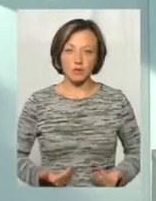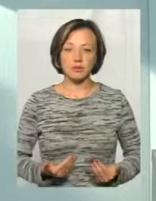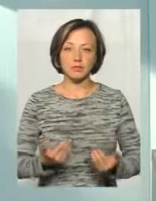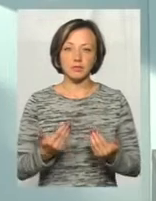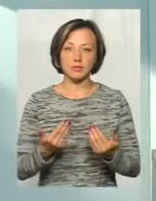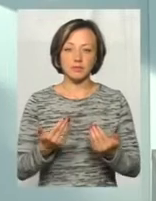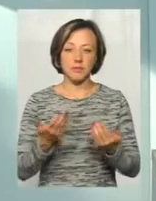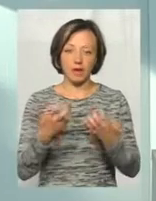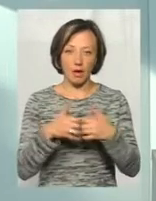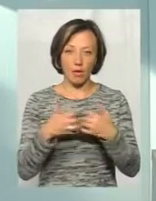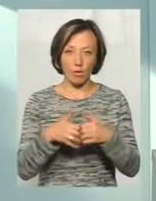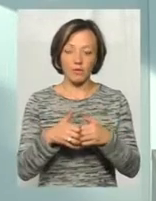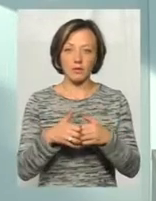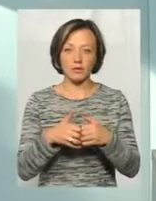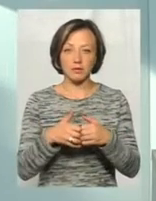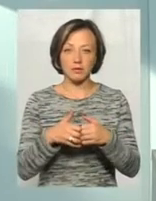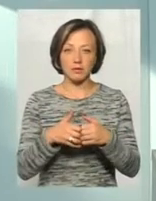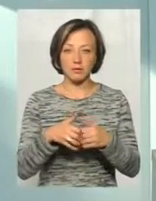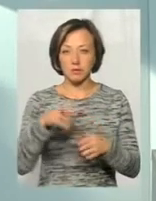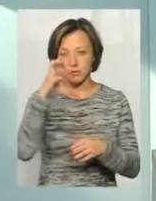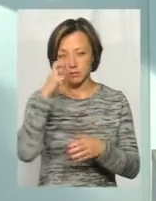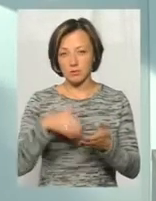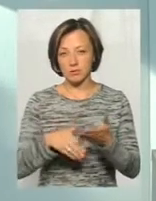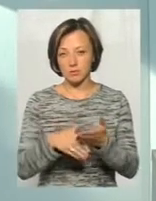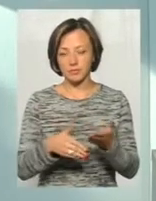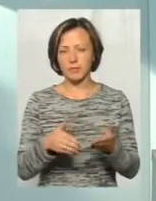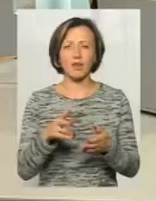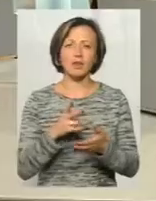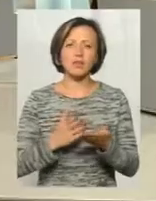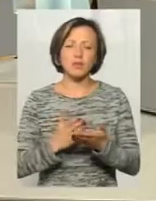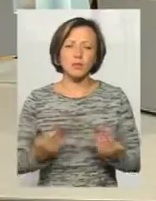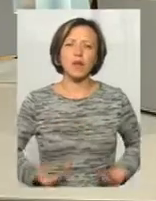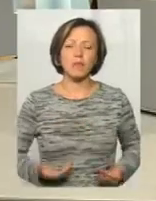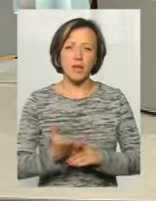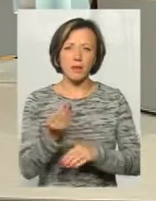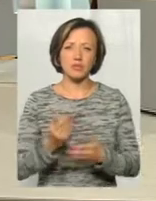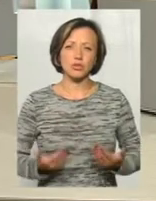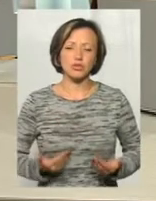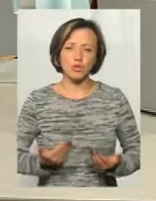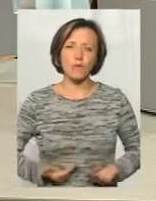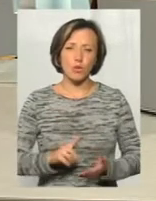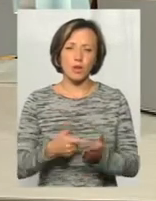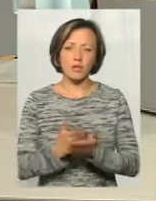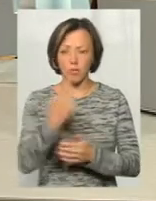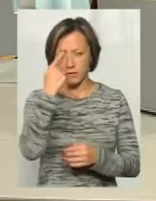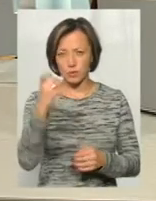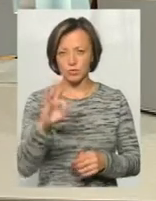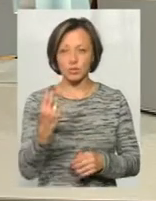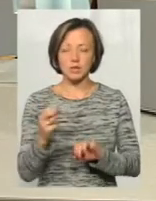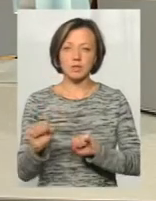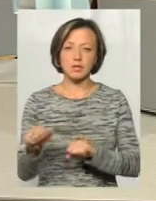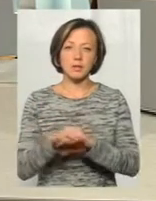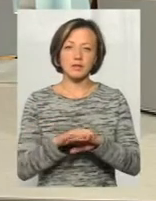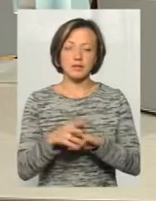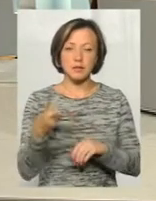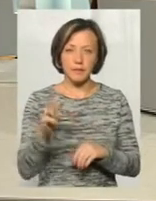принципі, нараховувалася, напевне, плата за житлово-комунальні послуги, то, відповідно, необхідно повідомити органи соціального захисту